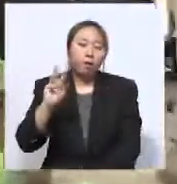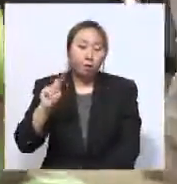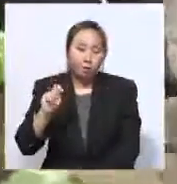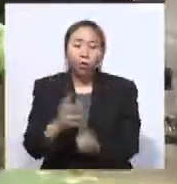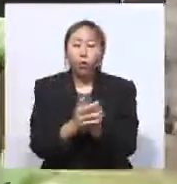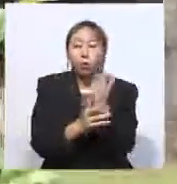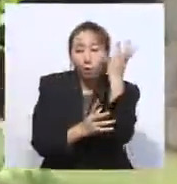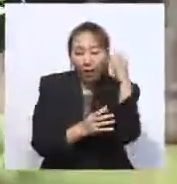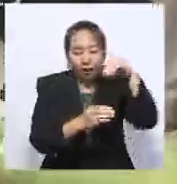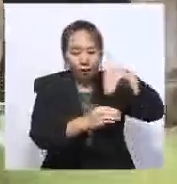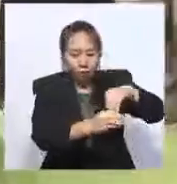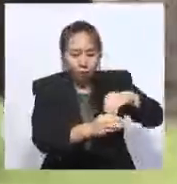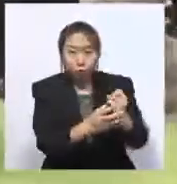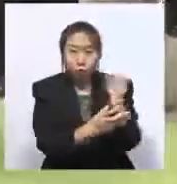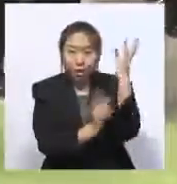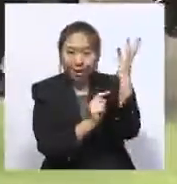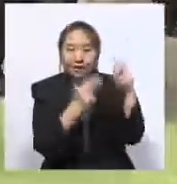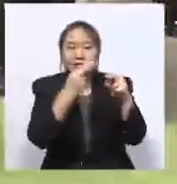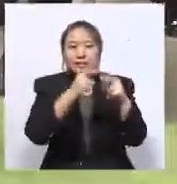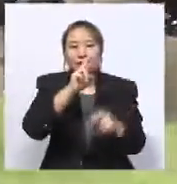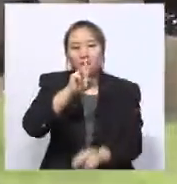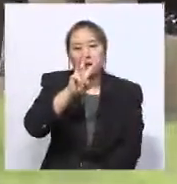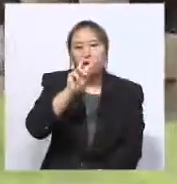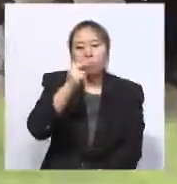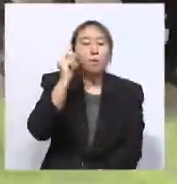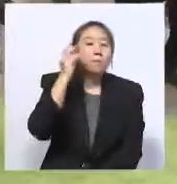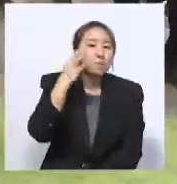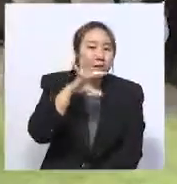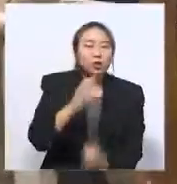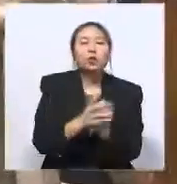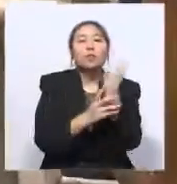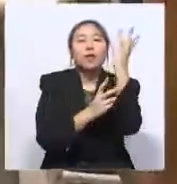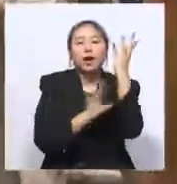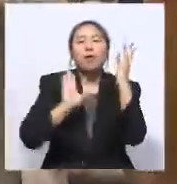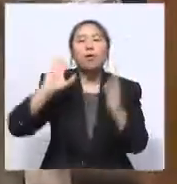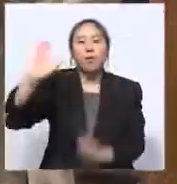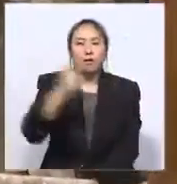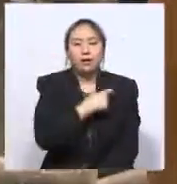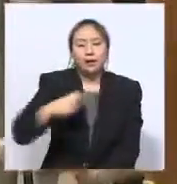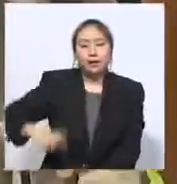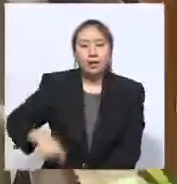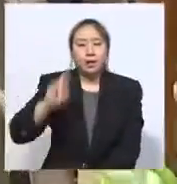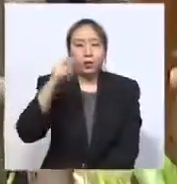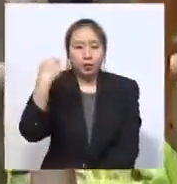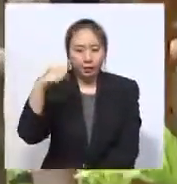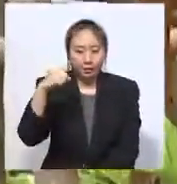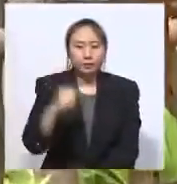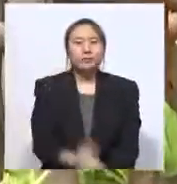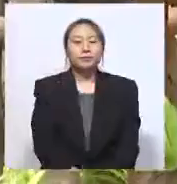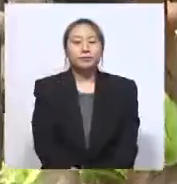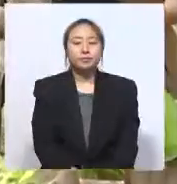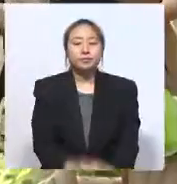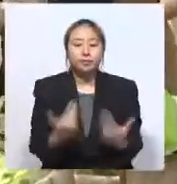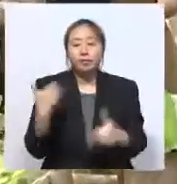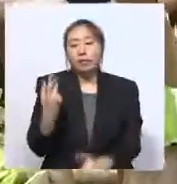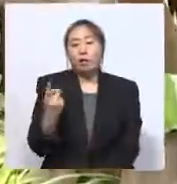ต้นรวงผึ้งซึ่งเป็นต้นไม้ประจำพระองค์สมเด็จพระเจ้าอยู่หัวมหาวชิราลงกรณ์บดินทรเทพยวรางกูลและน